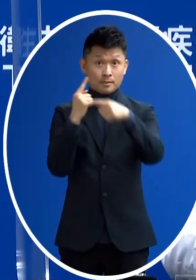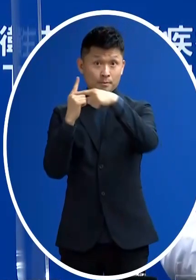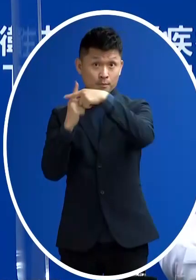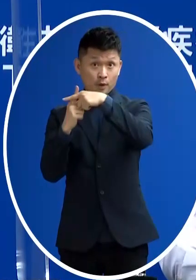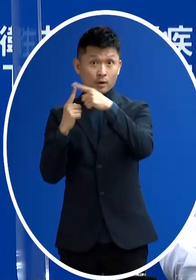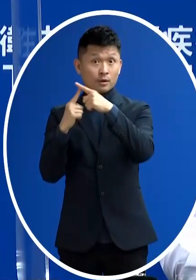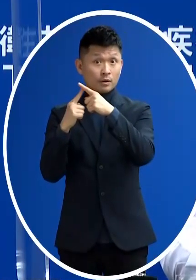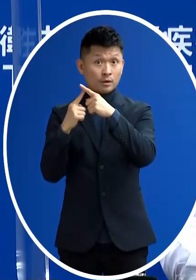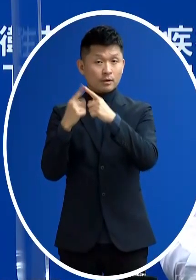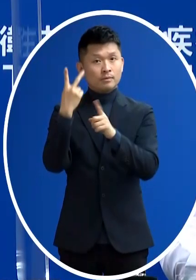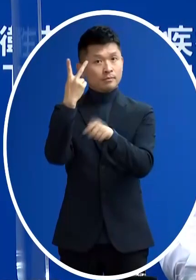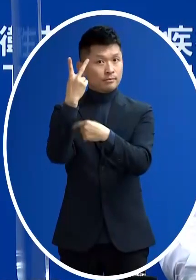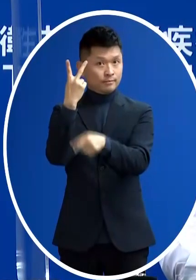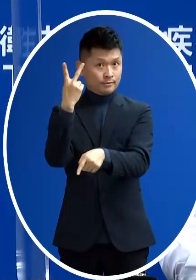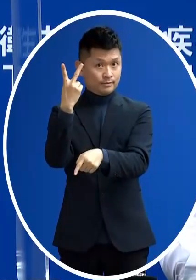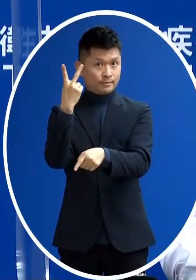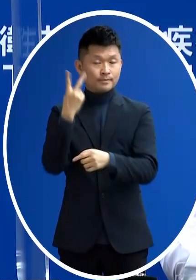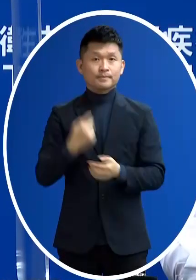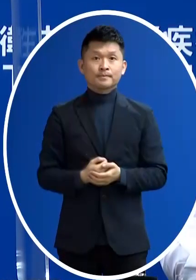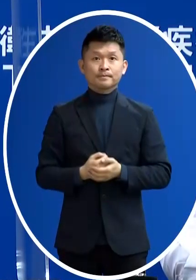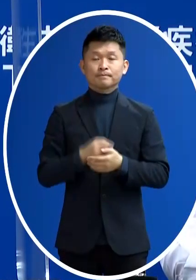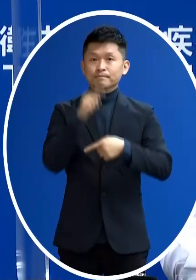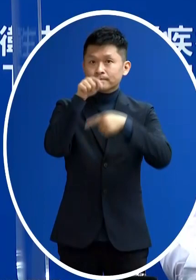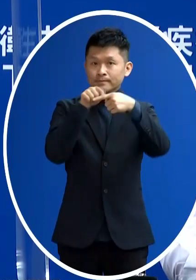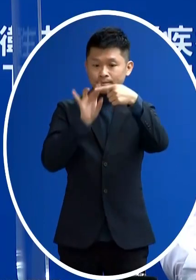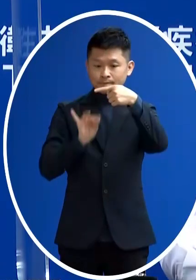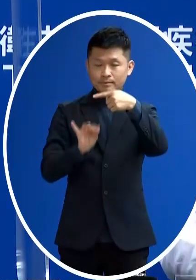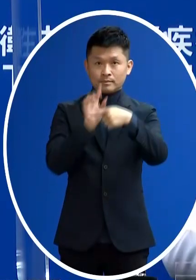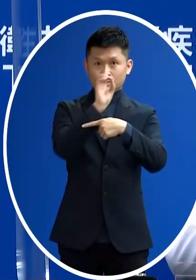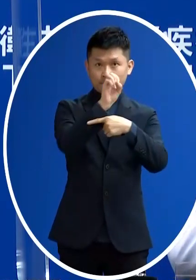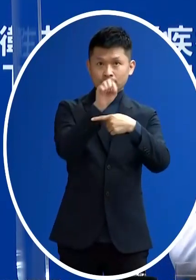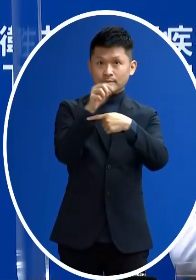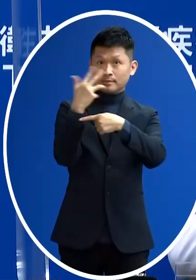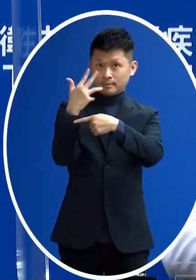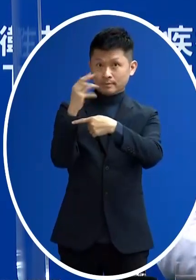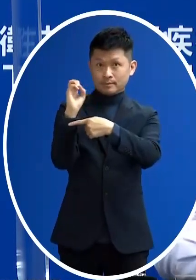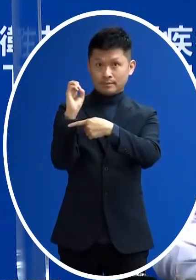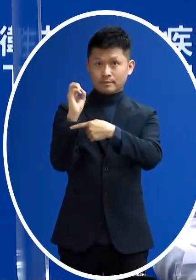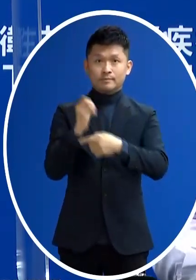那阳性的人数是2人哈，那百分比是0.80%。